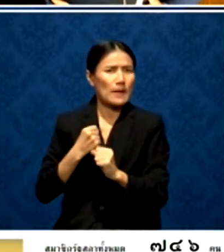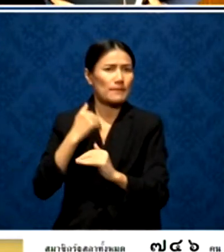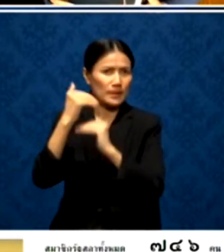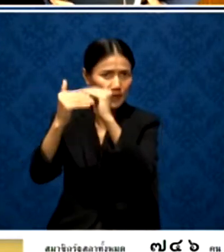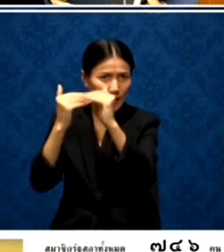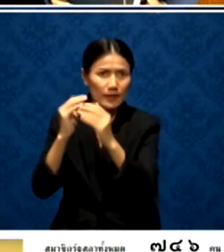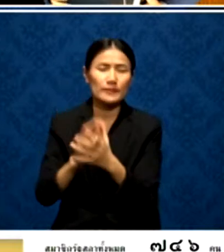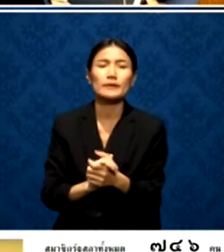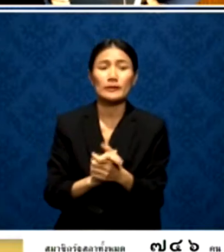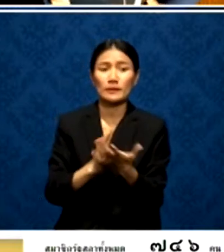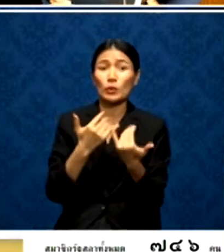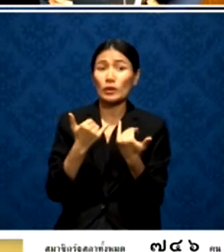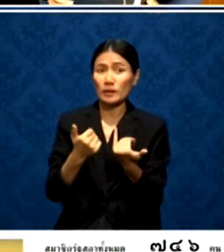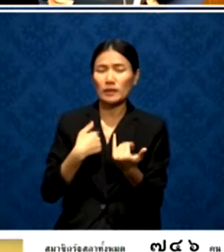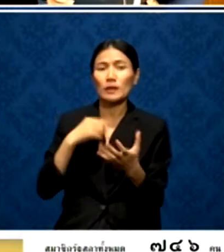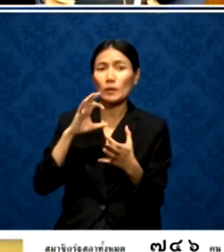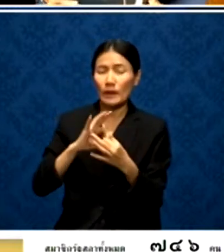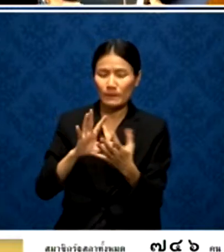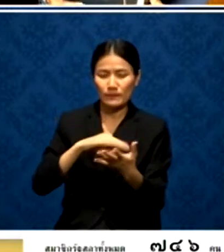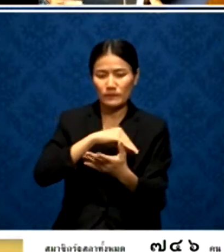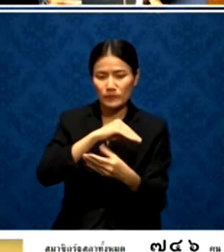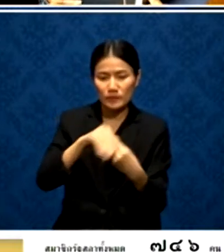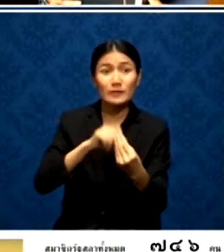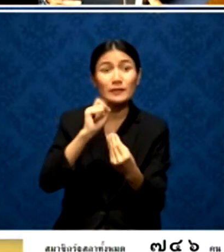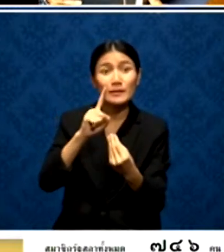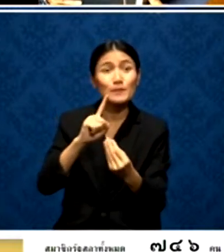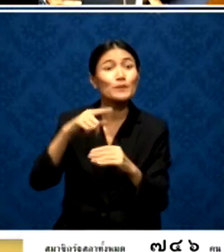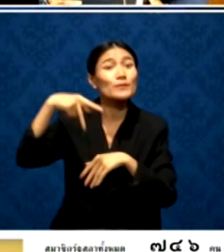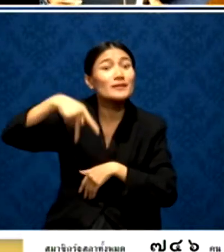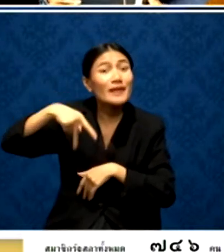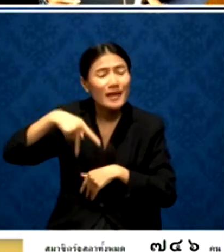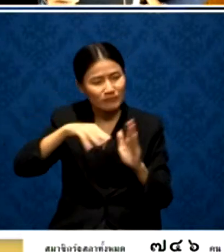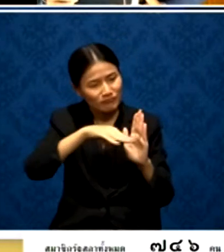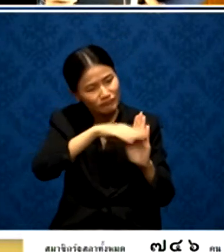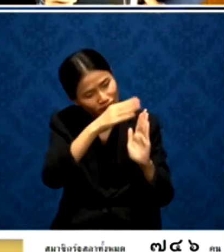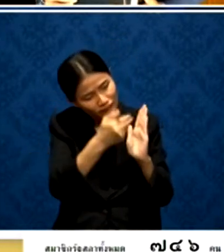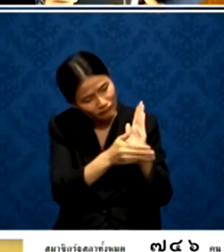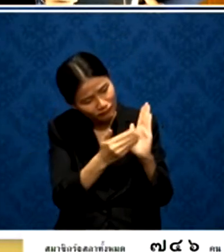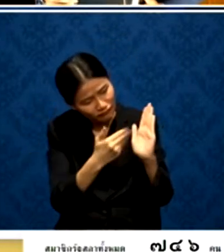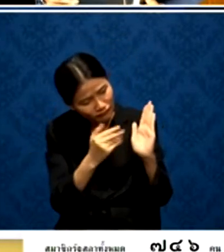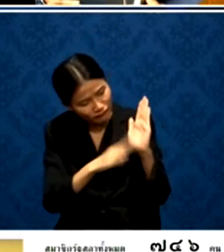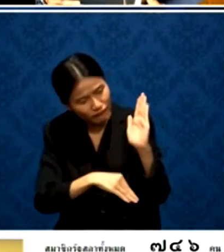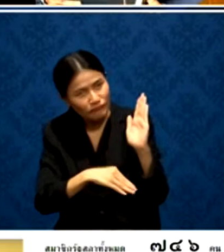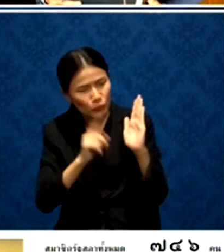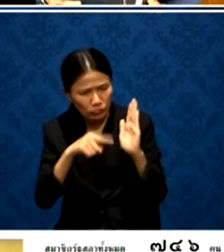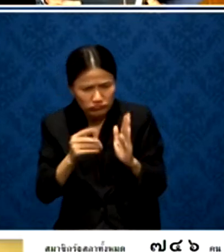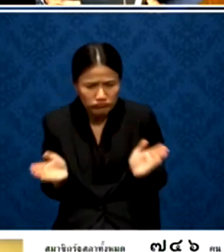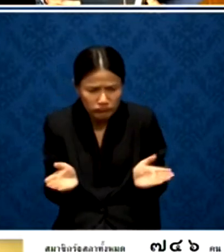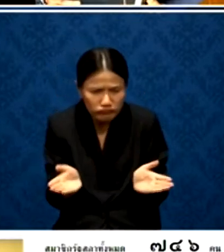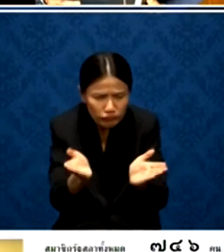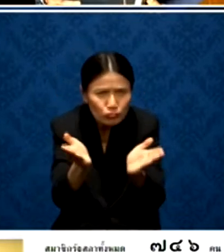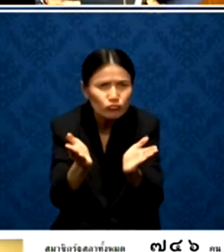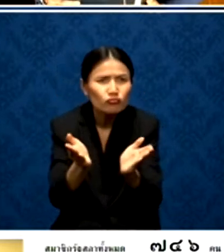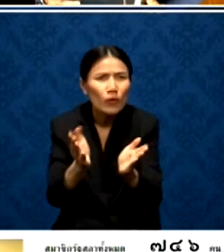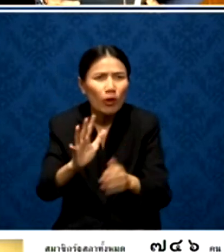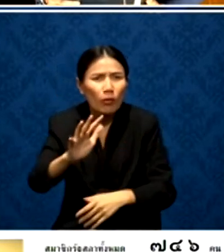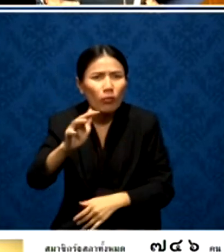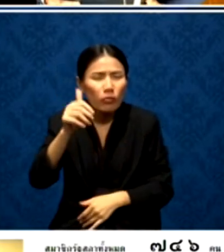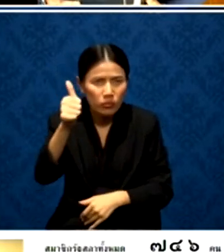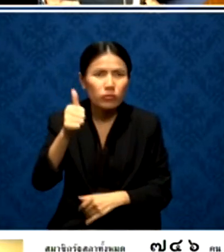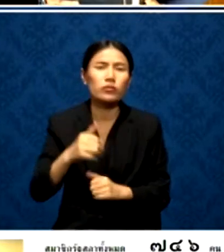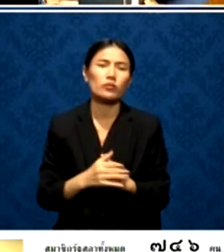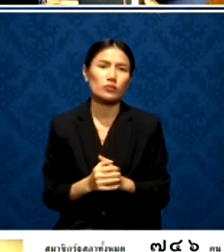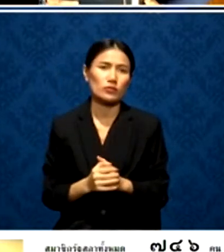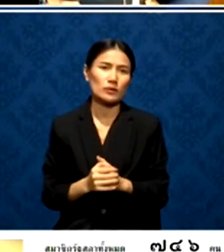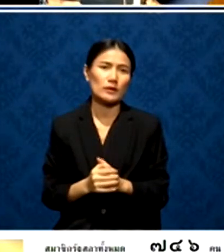เศษและระเบียงเศรษฐกิจทั้ง4ภาคให้มีประสิทธิภาพมากขึ้นตลอดจนการพัฒนาพื้